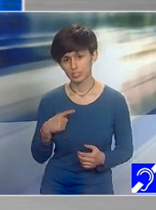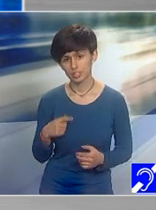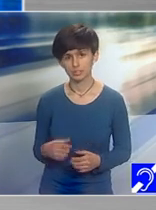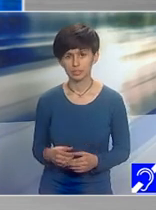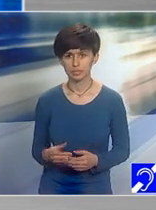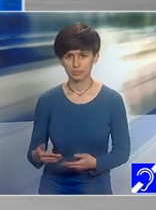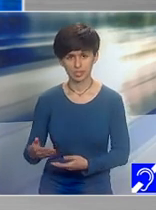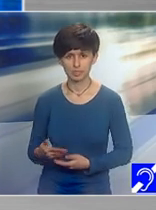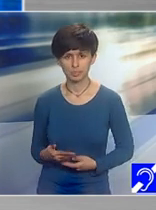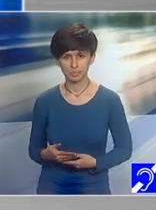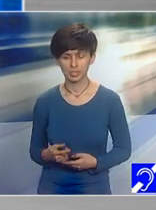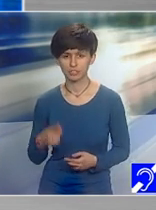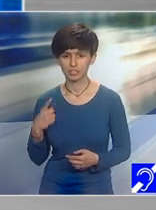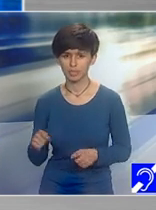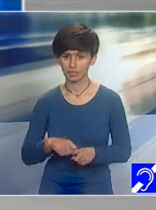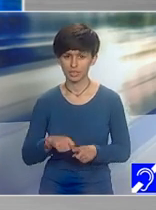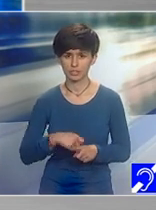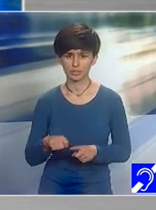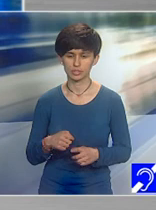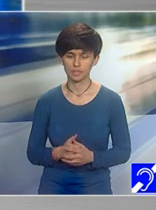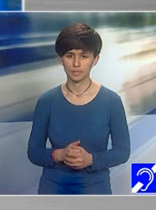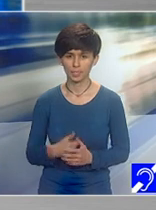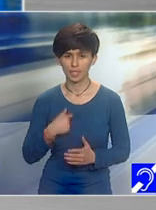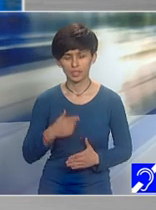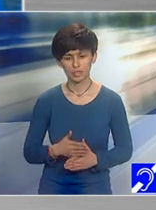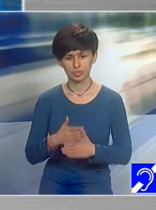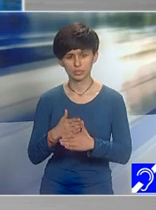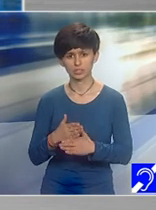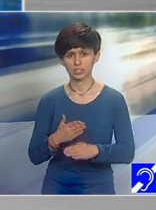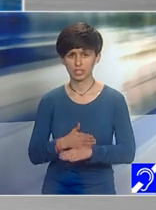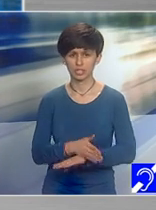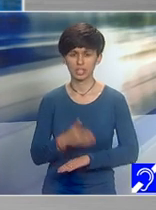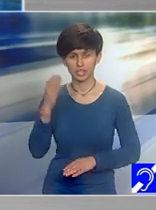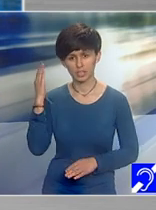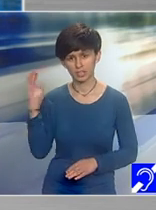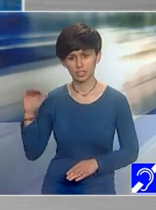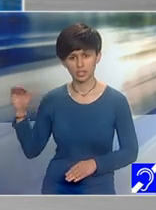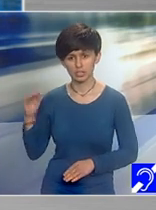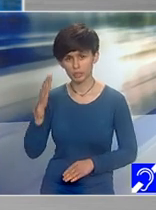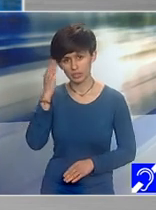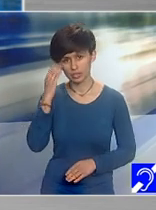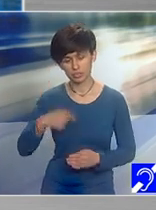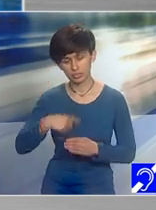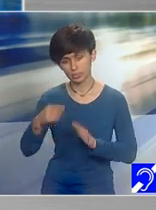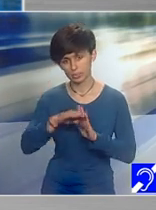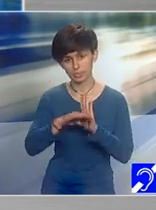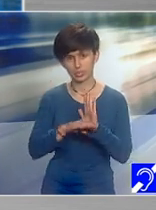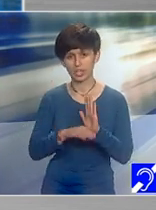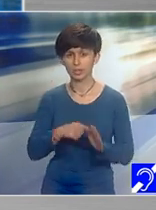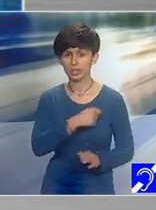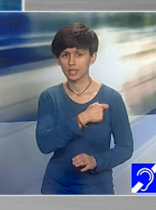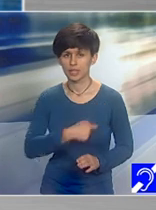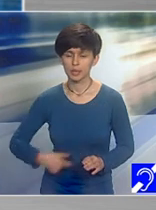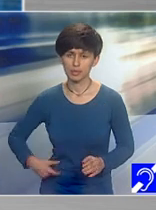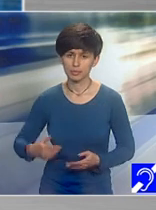lucrări. Susțin intrarea copiilor în școli după program. Primăria Cluj-Napoca deja, prin domnul primar, a înaintat o cerere către